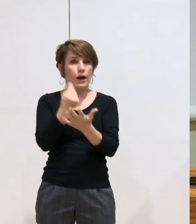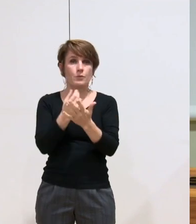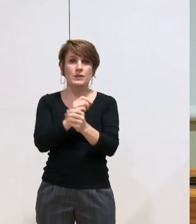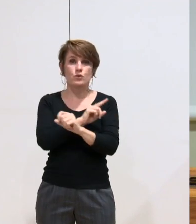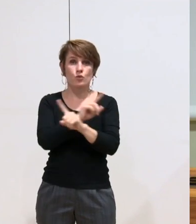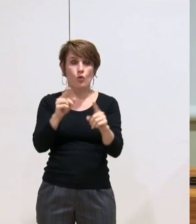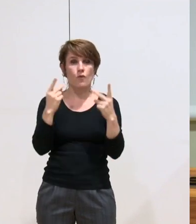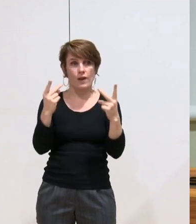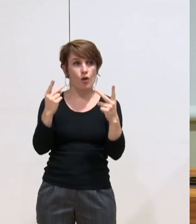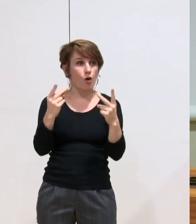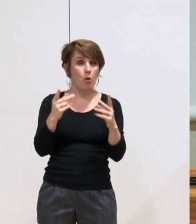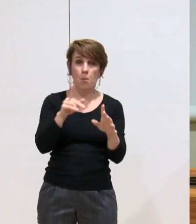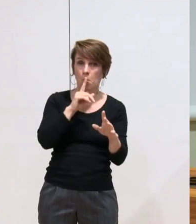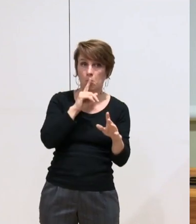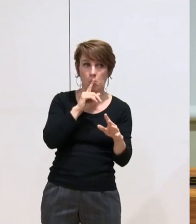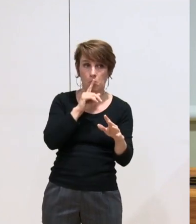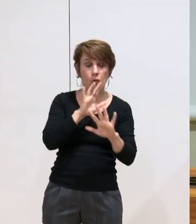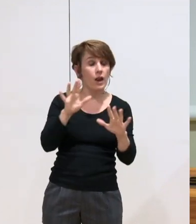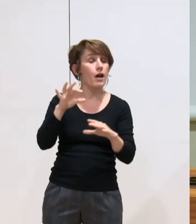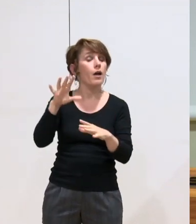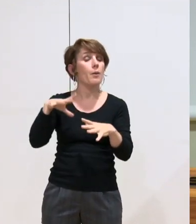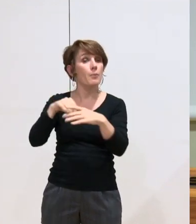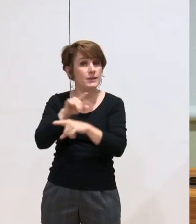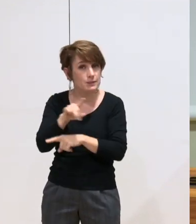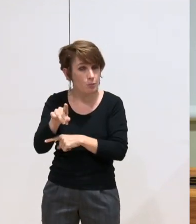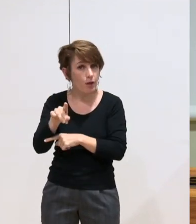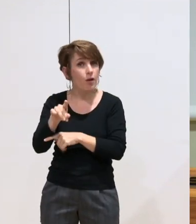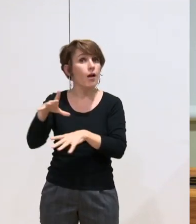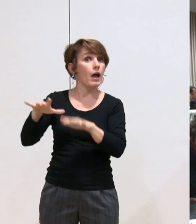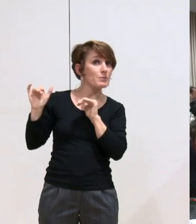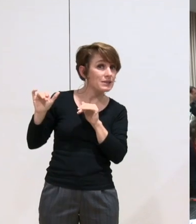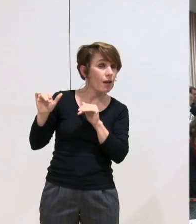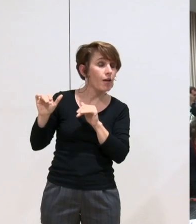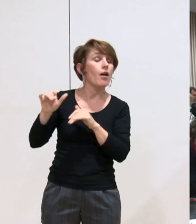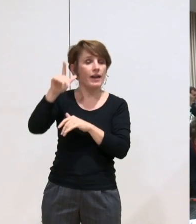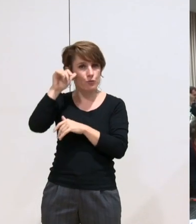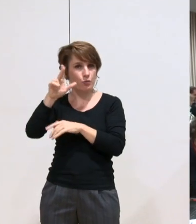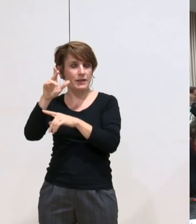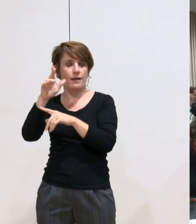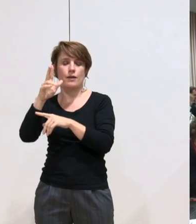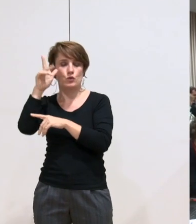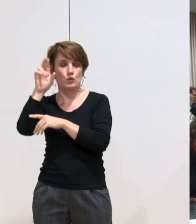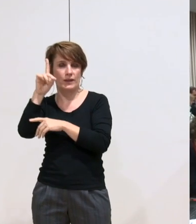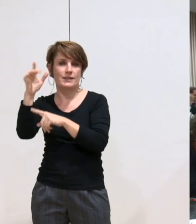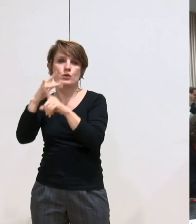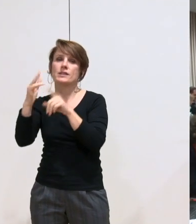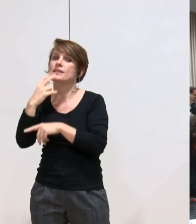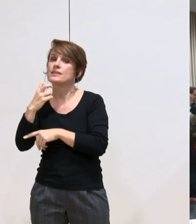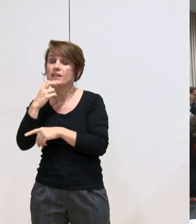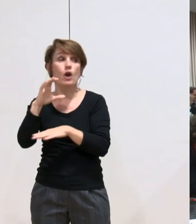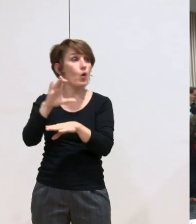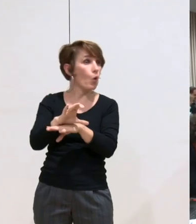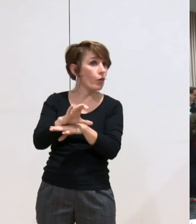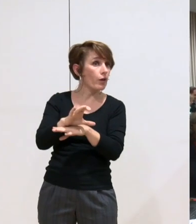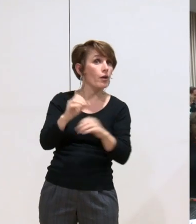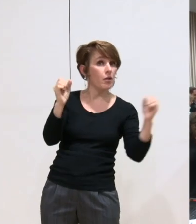aux voix. Qui ne prend pas part au vote ? Qui s'abstient ? Les Républicains, UDI, Société Civile, qui vote contre ? Qui vote